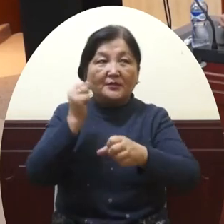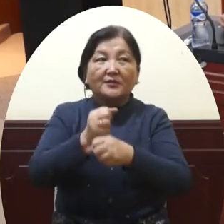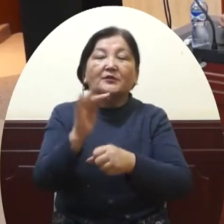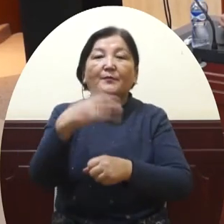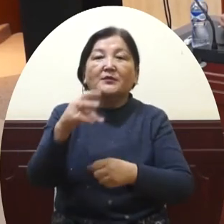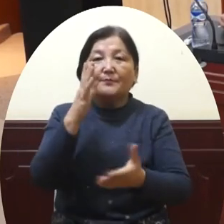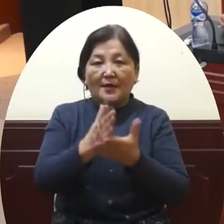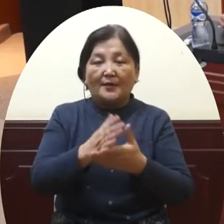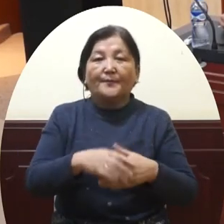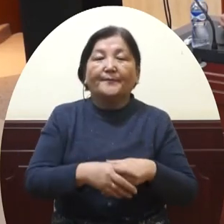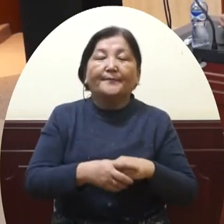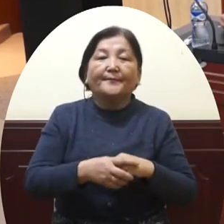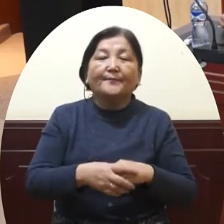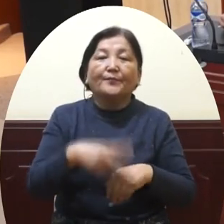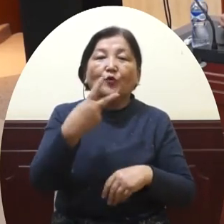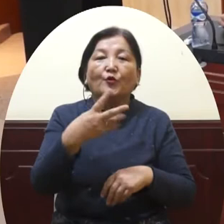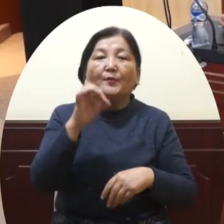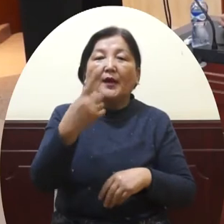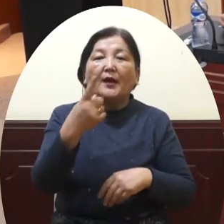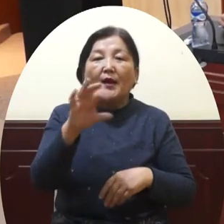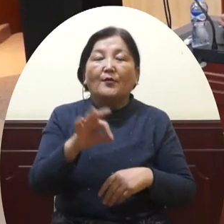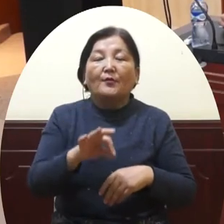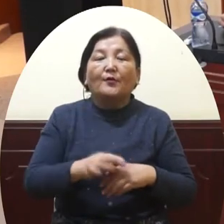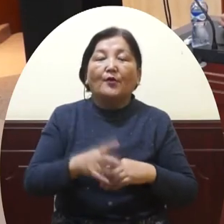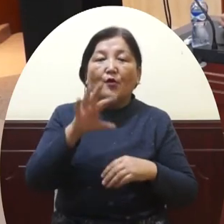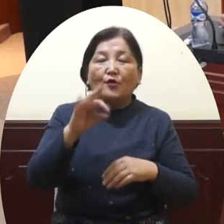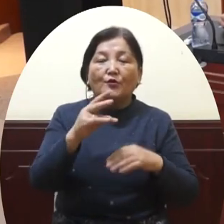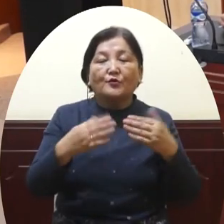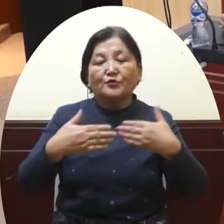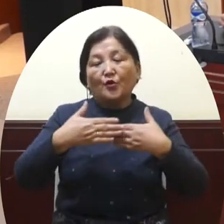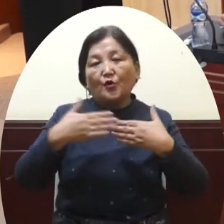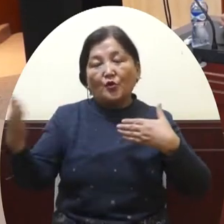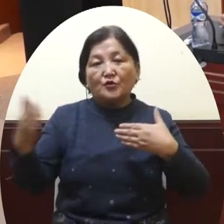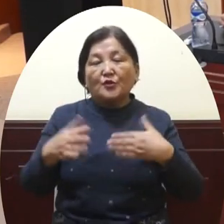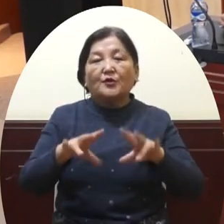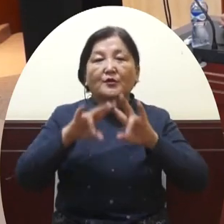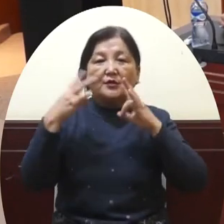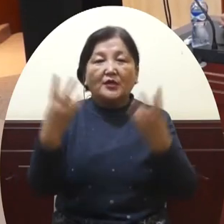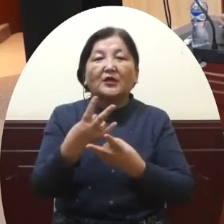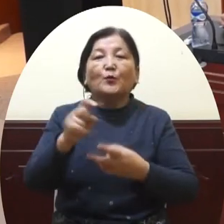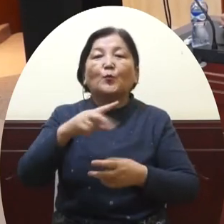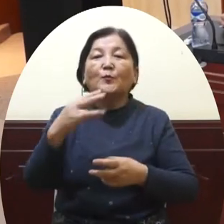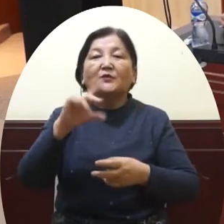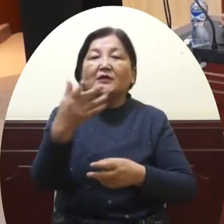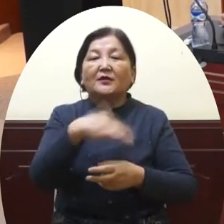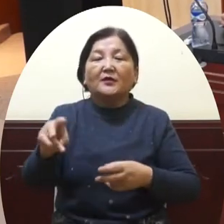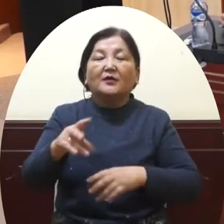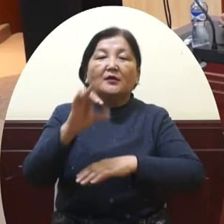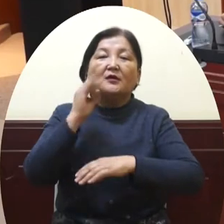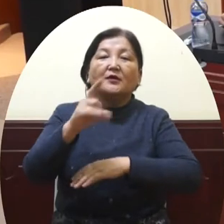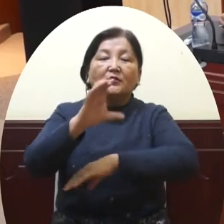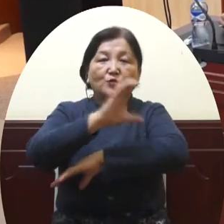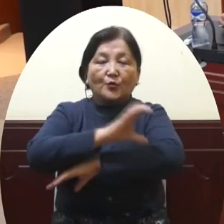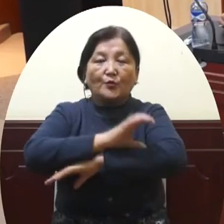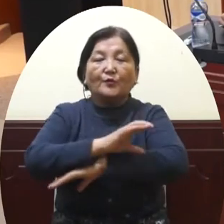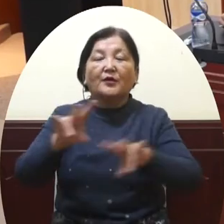2013 оноос өнөө хүртэл Монгол Улсын Багшийн Сургуулийн Нийгэм Хүмүүнлэгийн Сургуулийн Нийгмийн ухааны